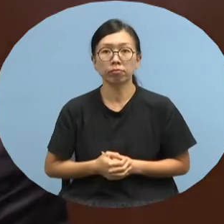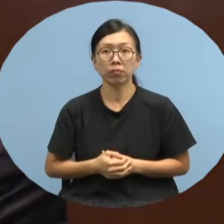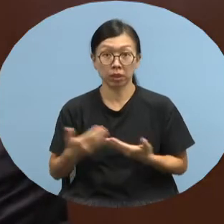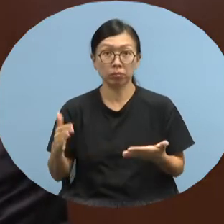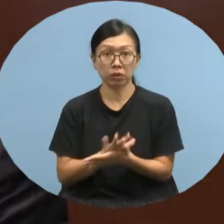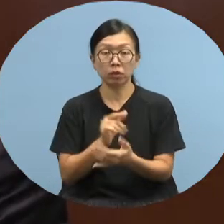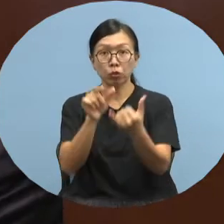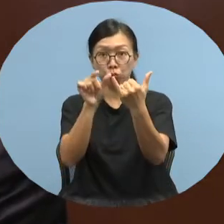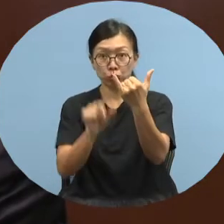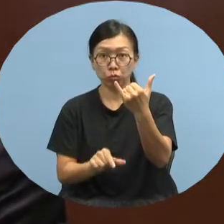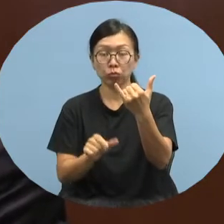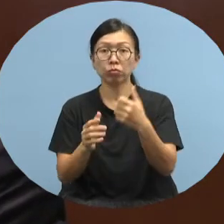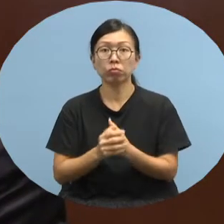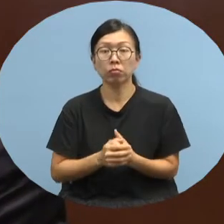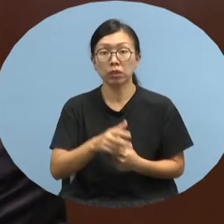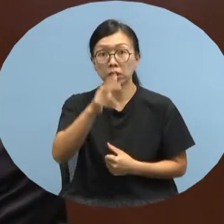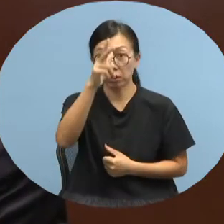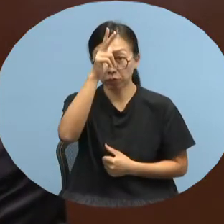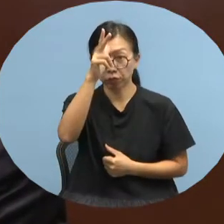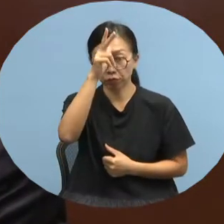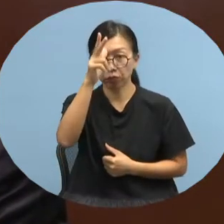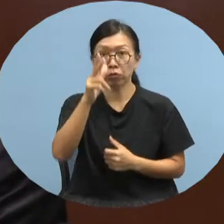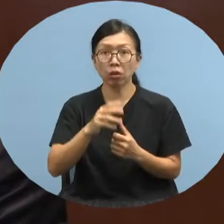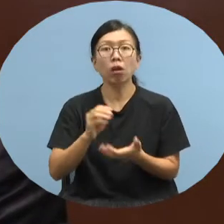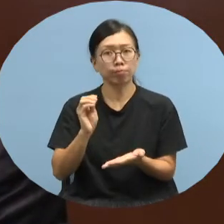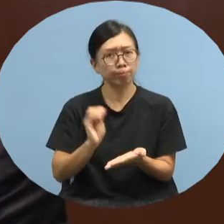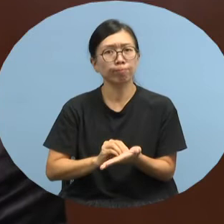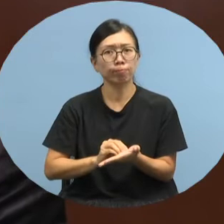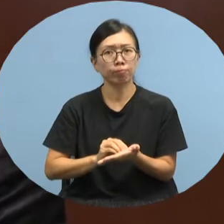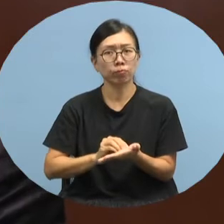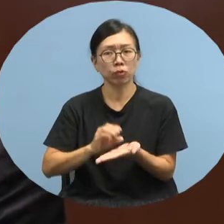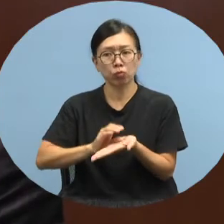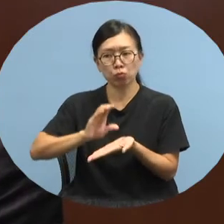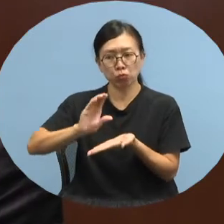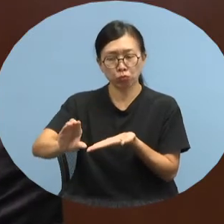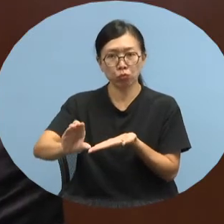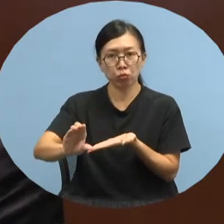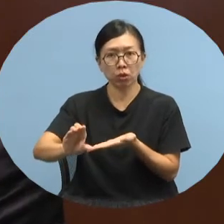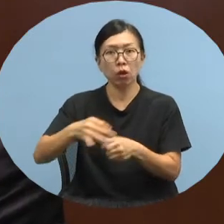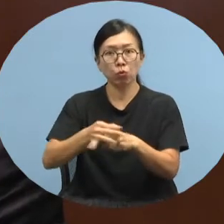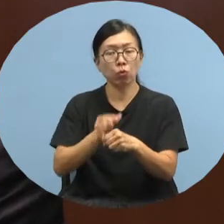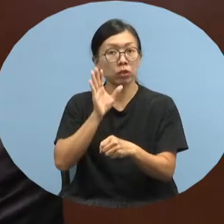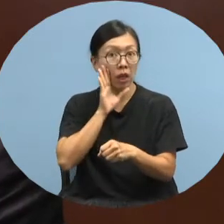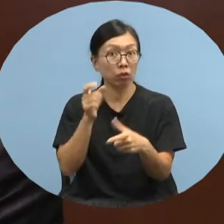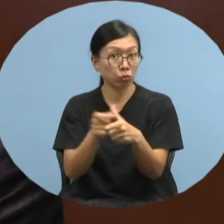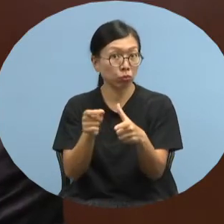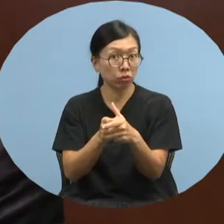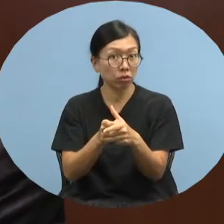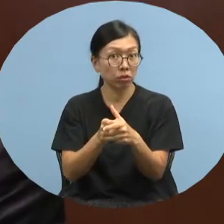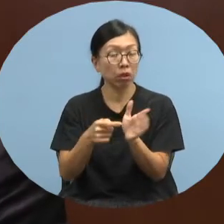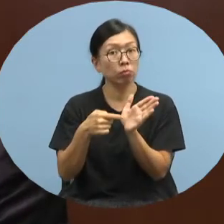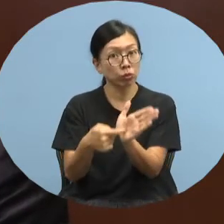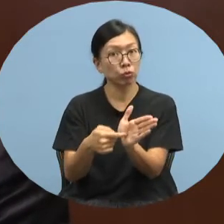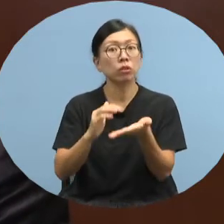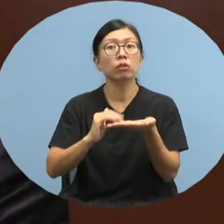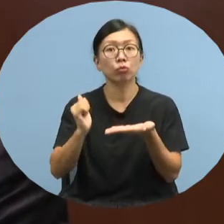今年的6月，當政府是決定這個投資在國泰集團的時候，亦都清楚表明